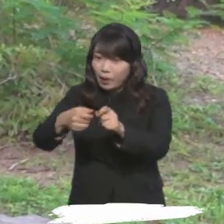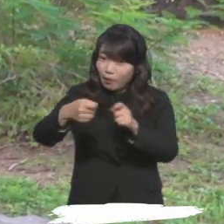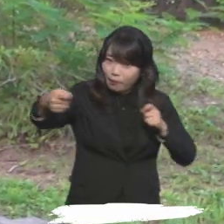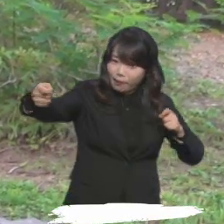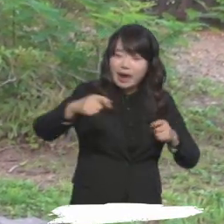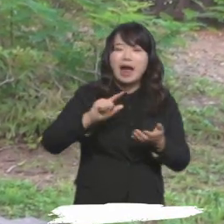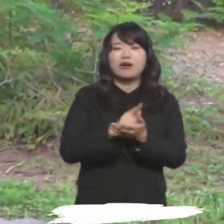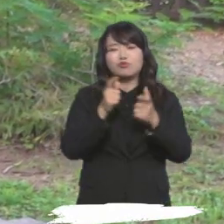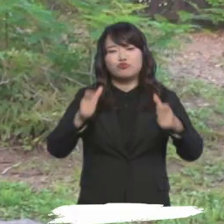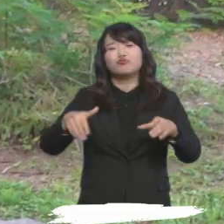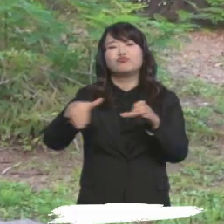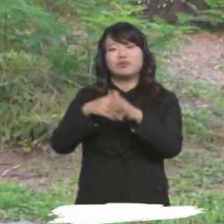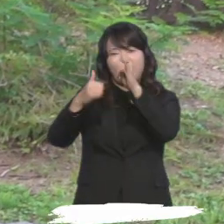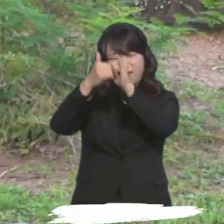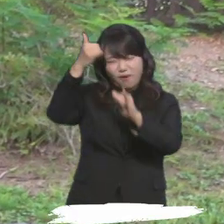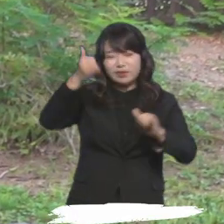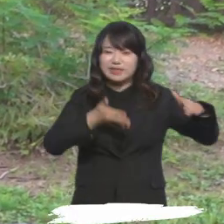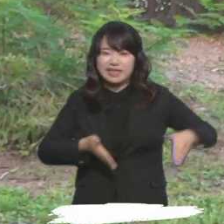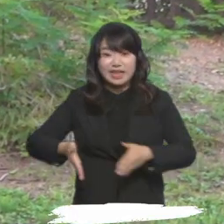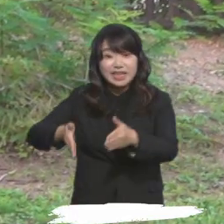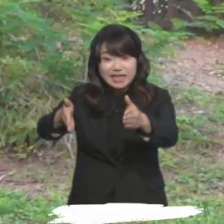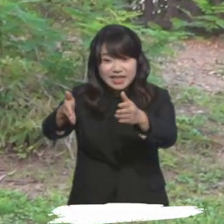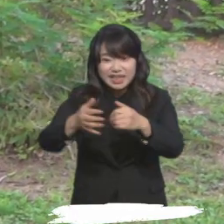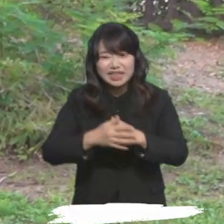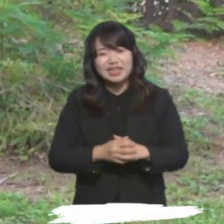강서구의 문화유산이 있는 곳으로